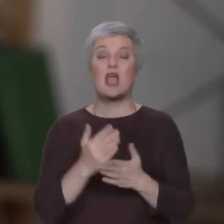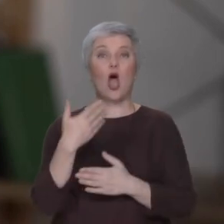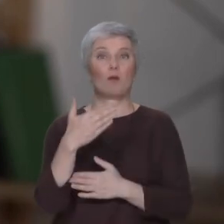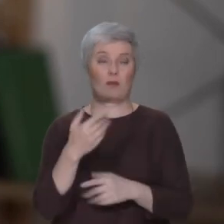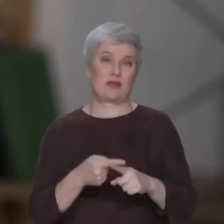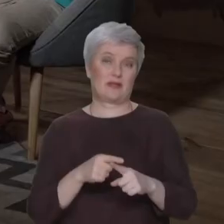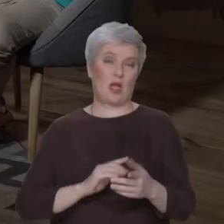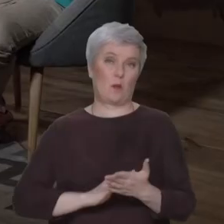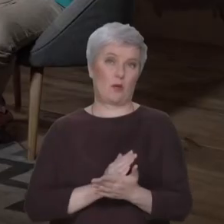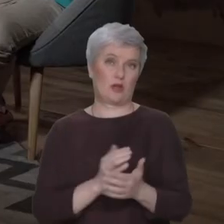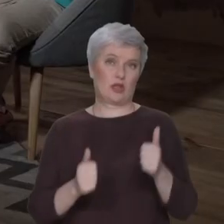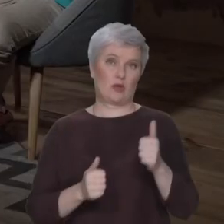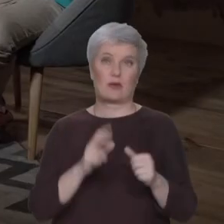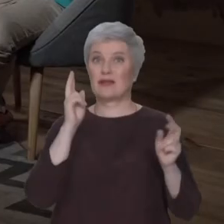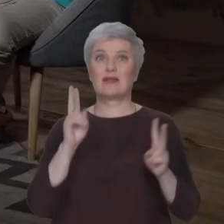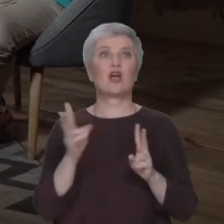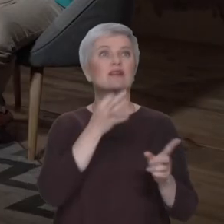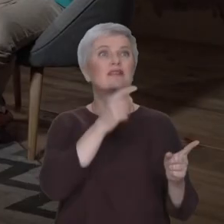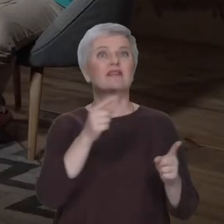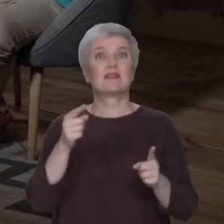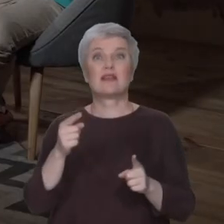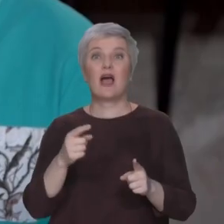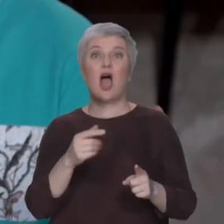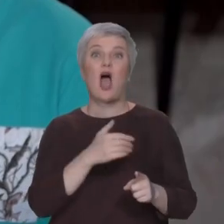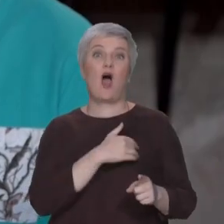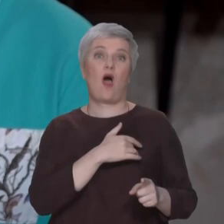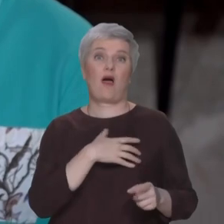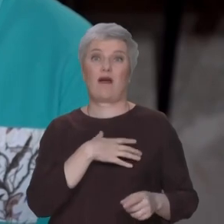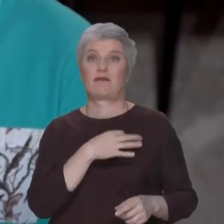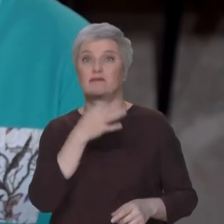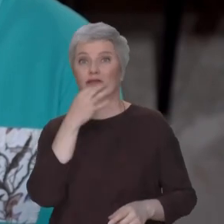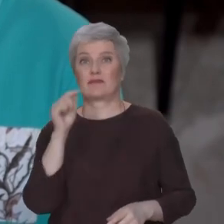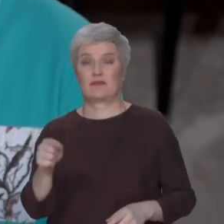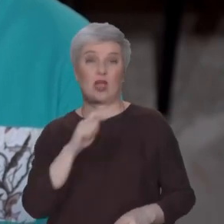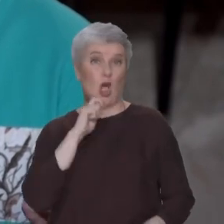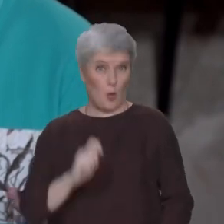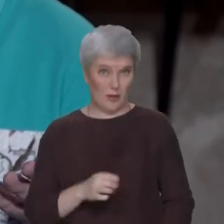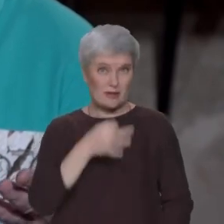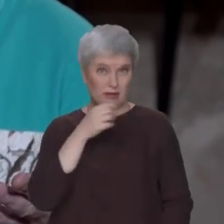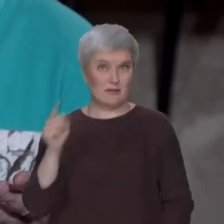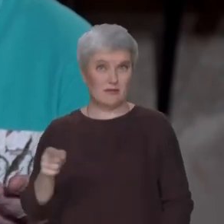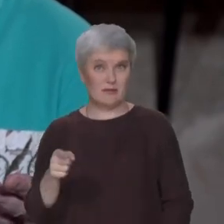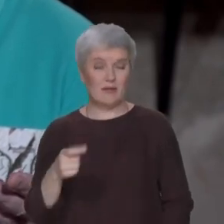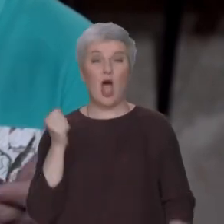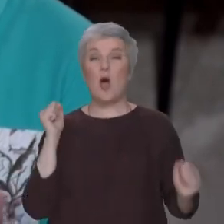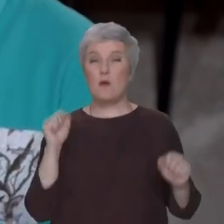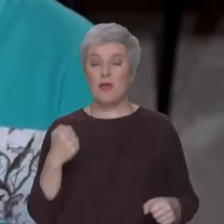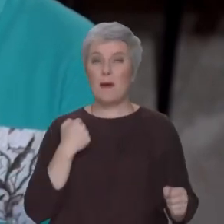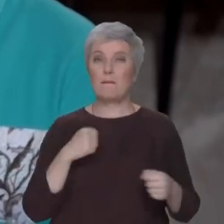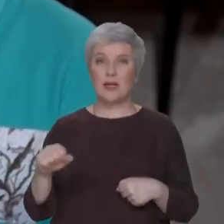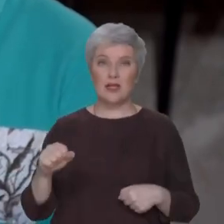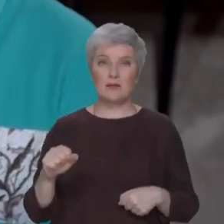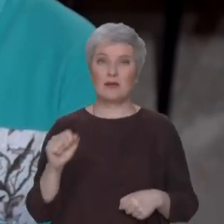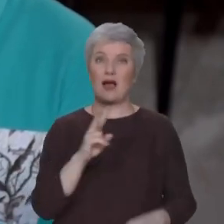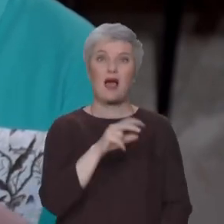знаєш, за кого голосувати на Євробаченні, голосуй за того, до кого в тебе лежить серце. Серце лежало до українського виконавця. Там міг перемігти, вибачте, хай не